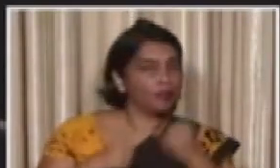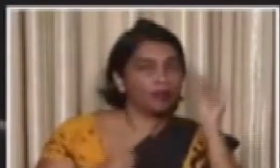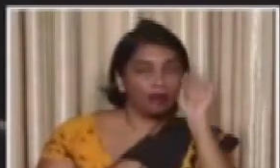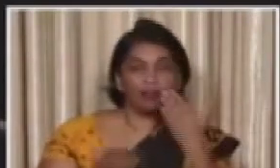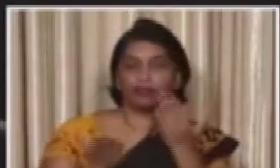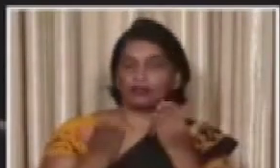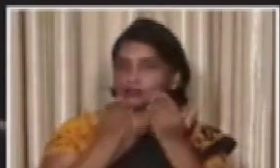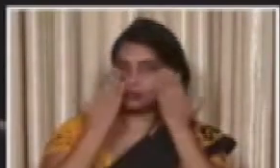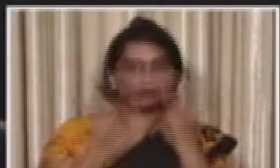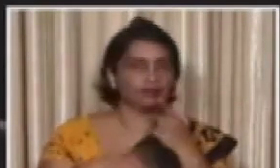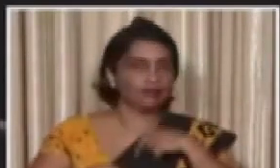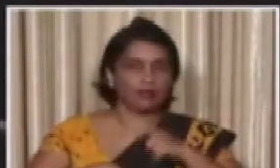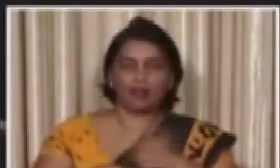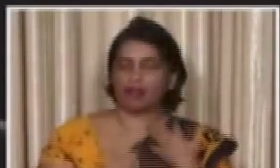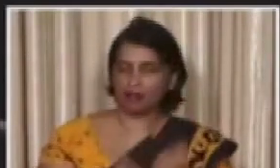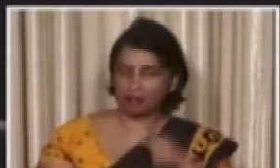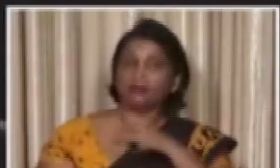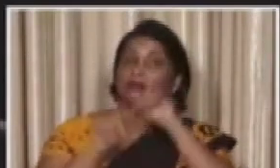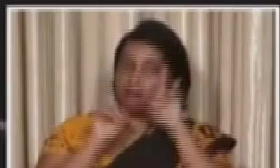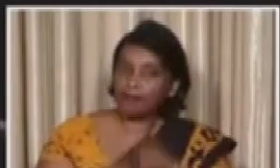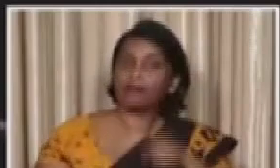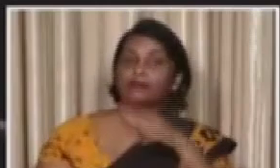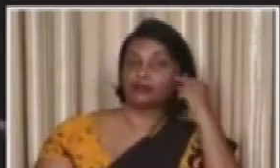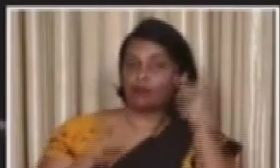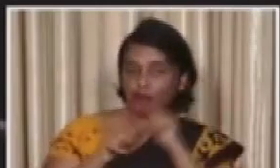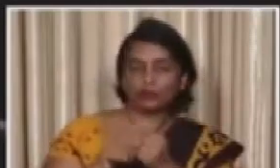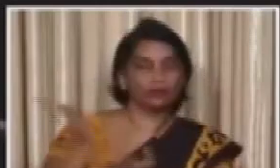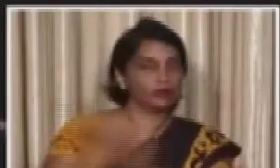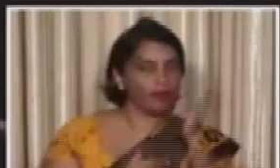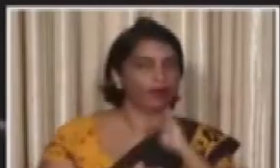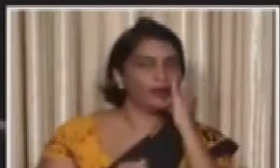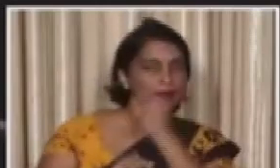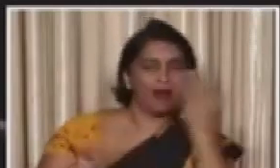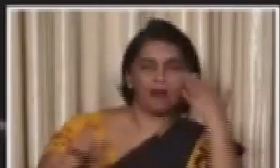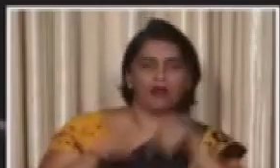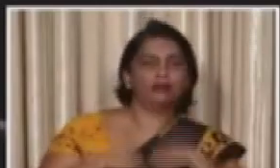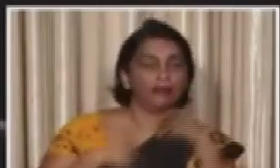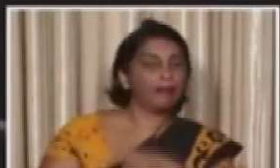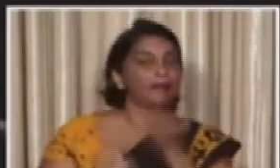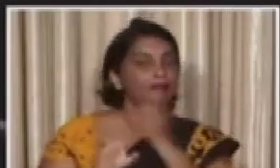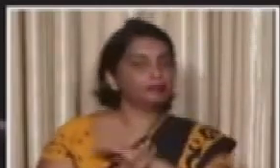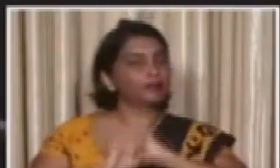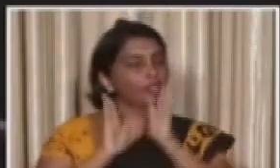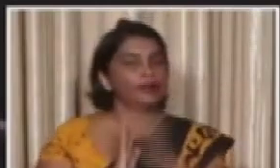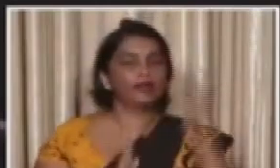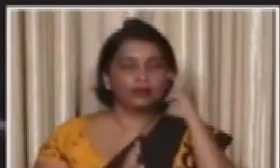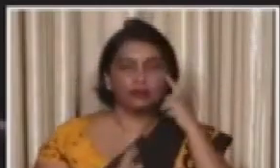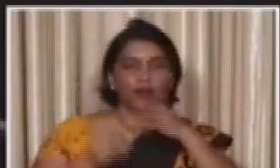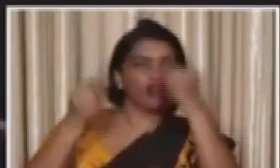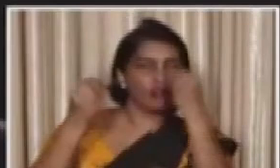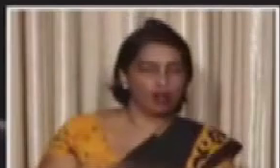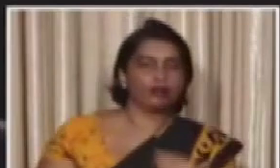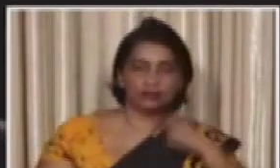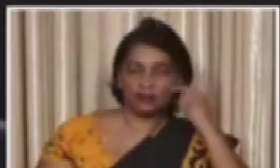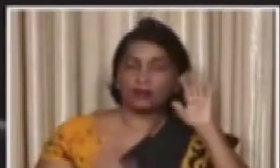දකින්න තවම එක වතාවයි ලැබුණේ. ඒ එතුමාට විරුද්ධව ඉදිරිපත් වෙච්ච දෝෂාභියෝගය එදා හැමෝම හිතුවා එතුමා පරාජය වෙයි